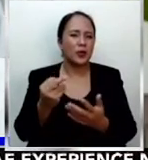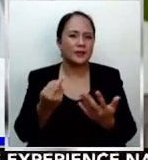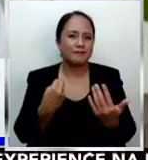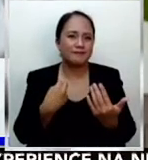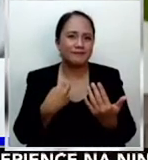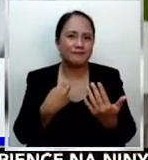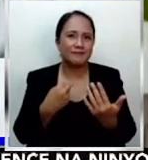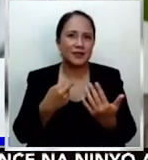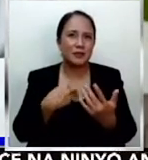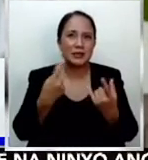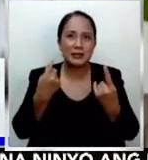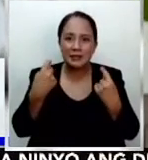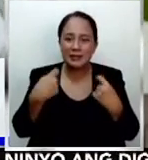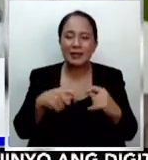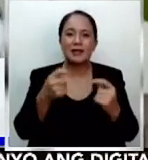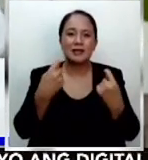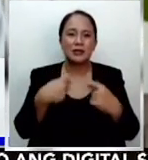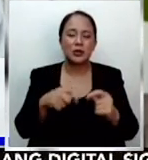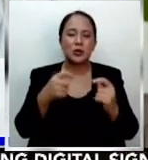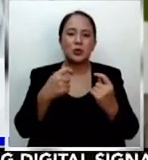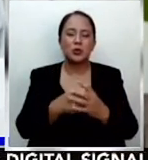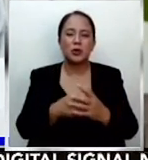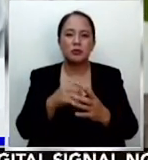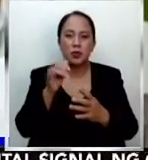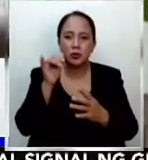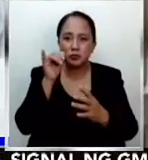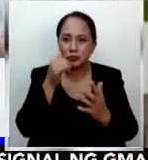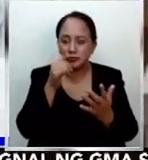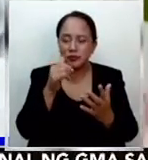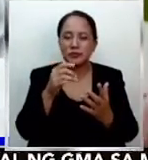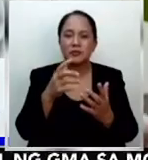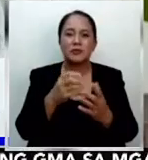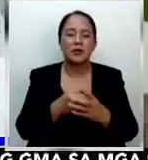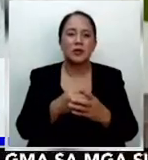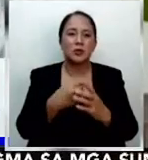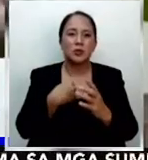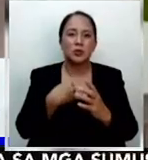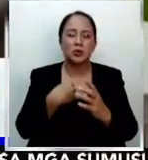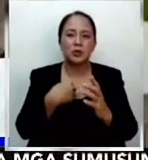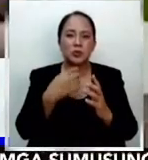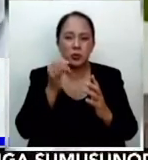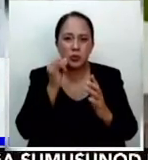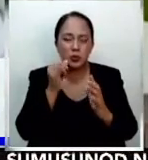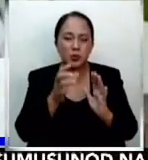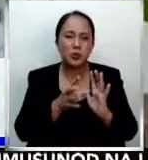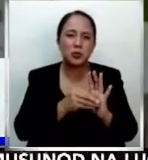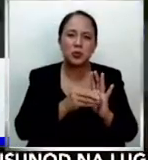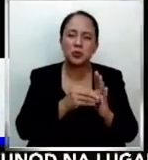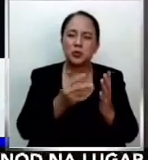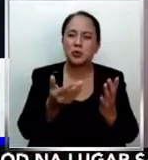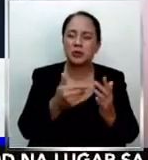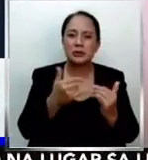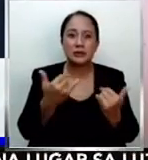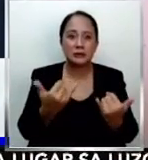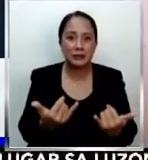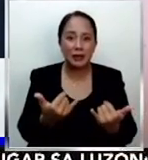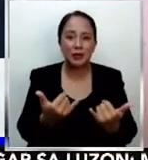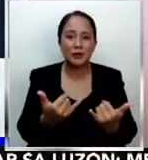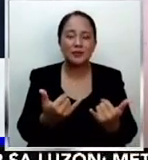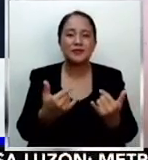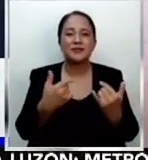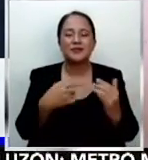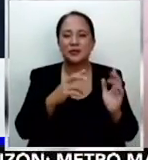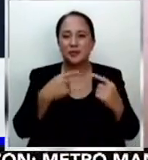Tinatry namin kung kailan ba mag-shoot. Kailan lang, sinushoot lang namin ito. And then ngayon, ipapalabas na siya.